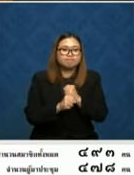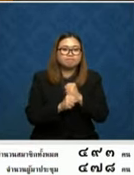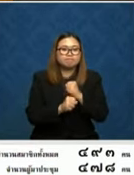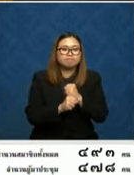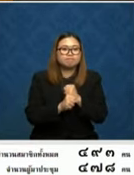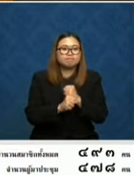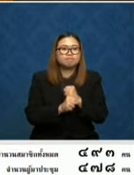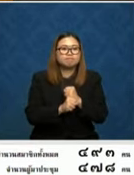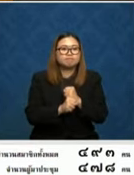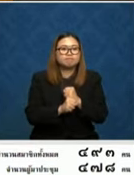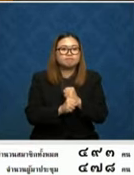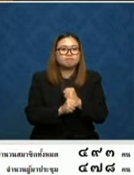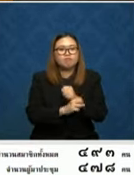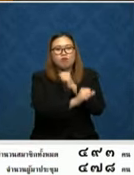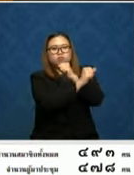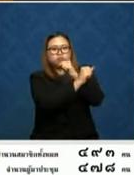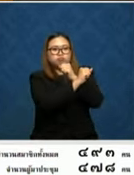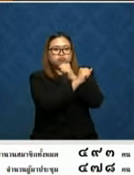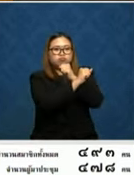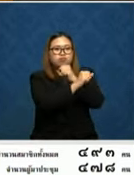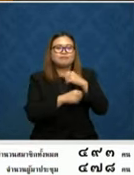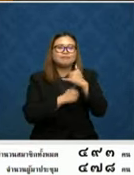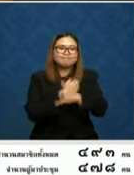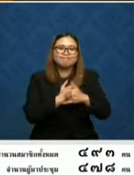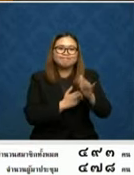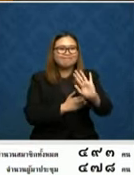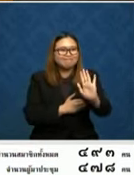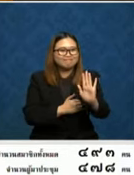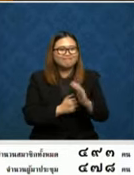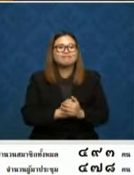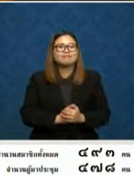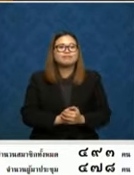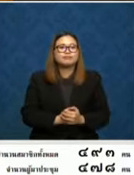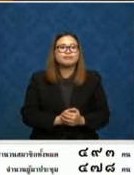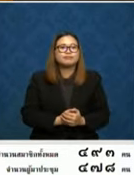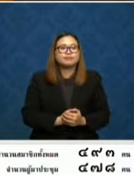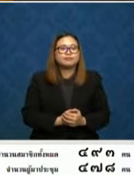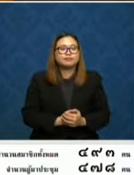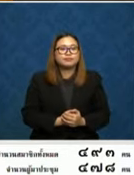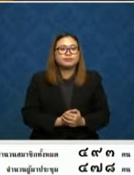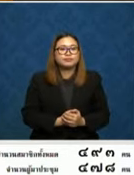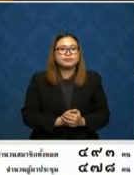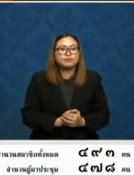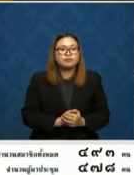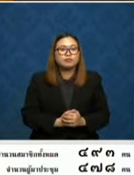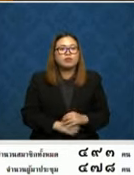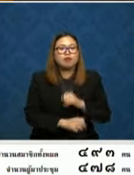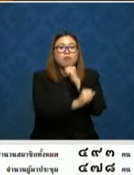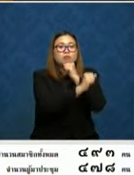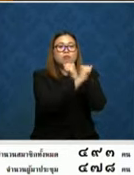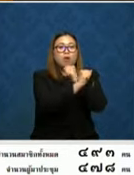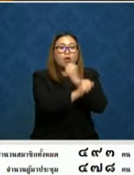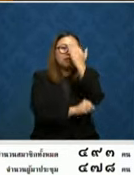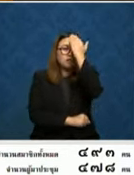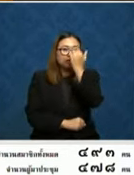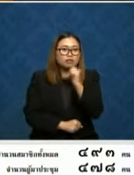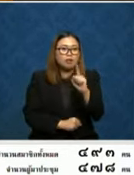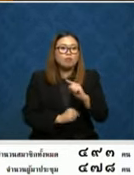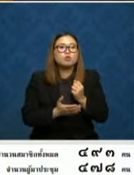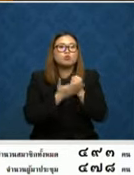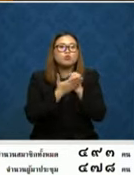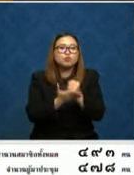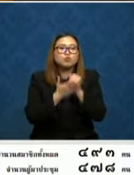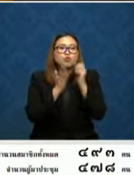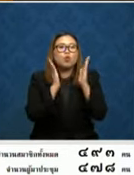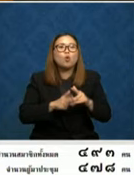กิจเรื่องของความมั่นคงในต่างประเทศหรือในประเทศเพื่อนบ้านอันนี้ไม่ได้ครับแต่เป็นภารกิจในการช่วยเหลือคนไทยเป็นหลัก